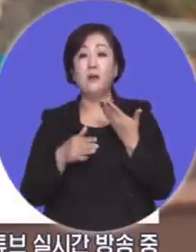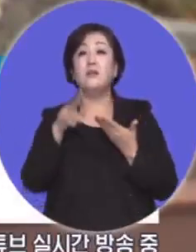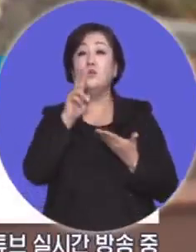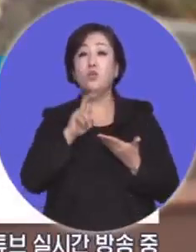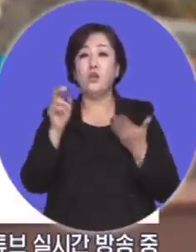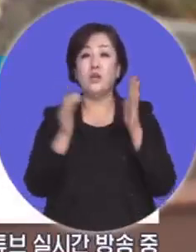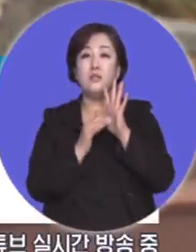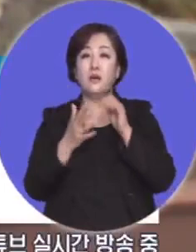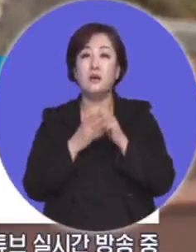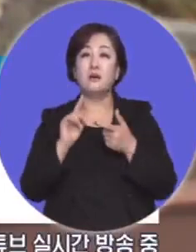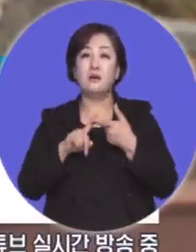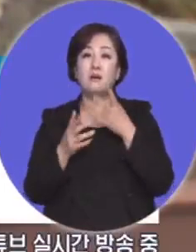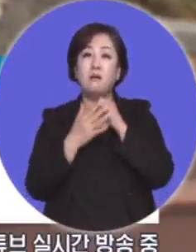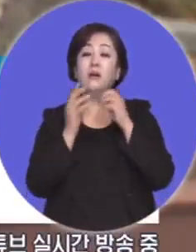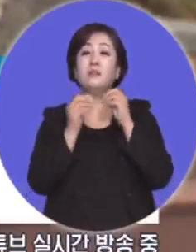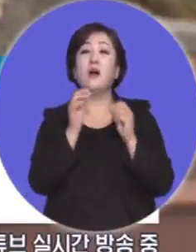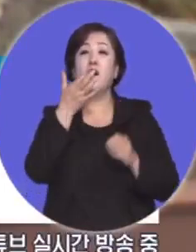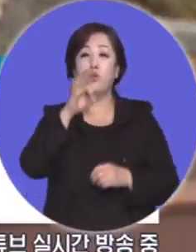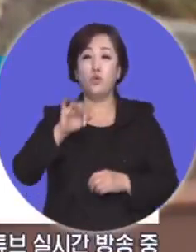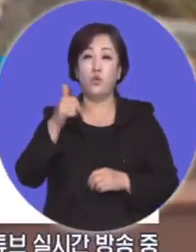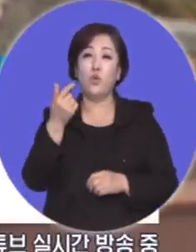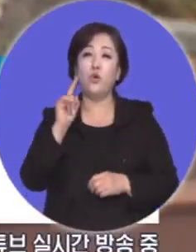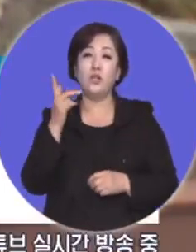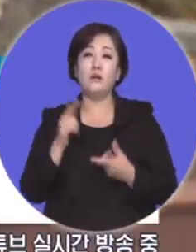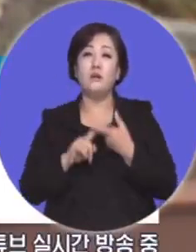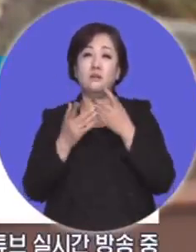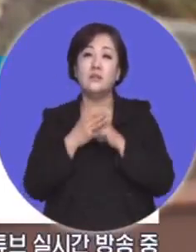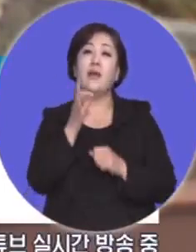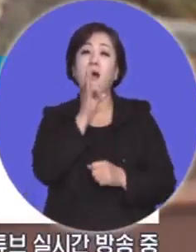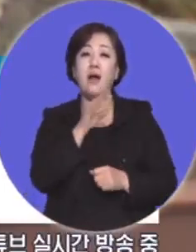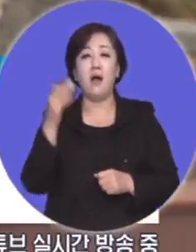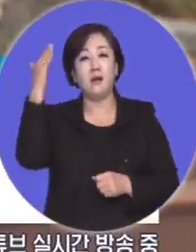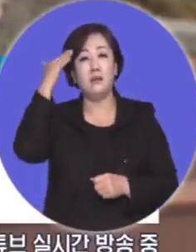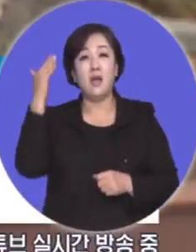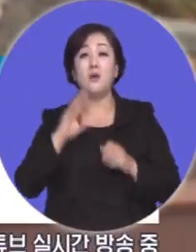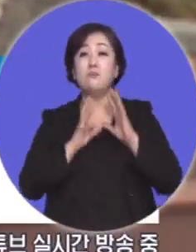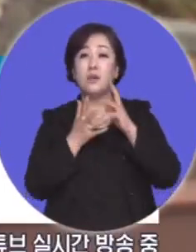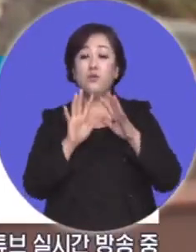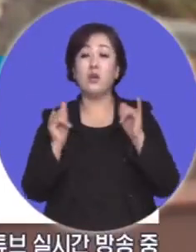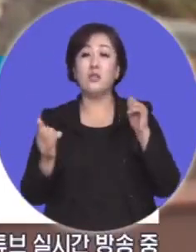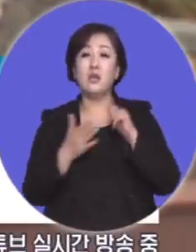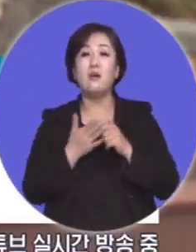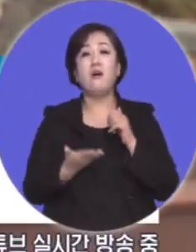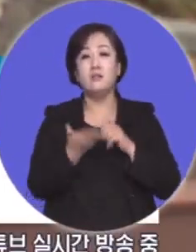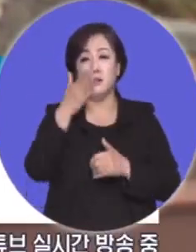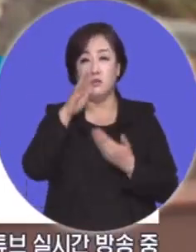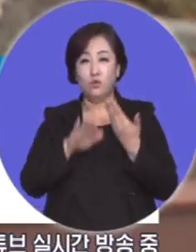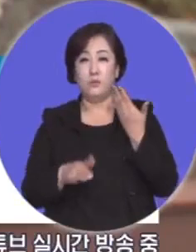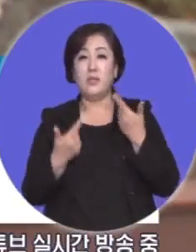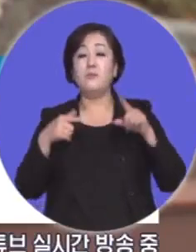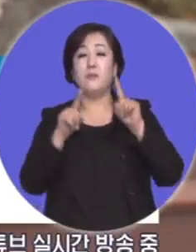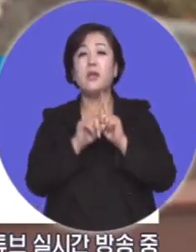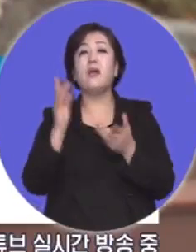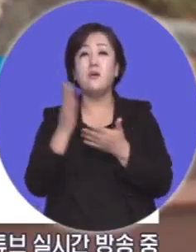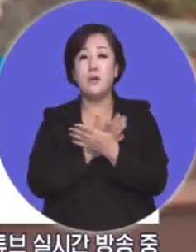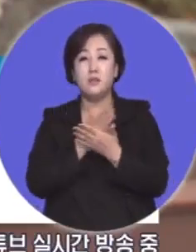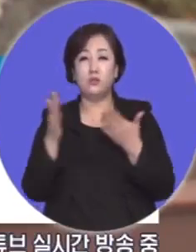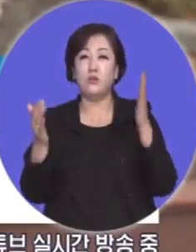한국을 대표하는 현대 작곡가 우효원 씨의 아 대한민국으로 이렇게 전반부와 후반부의 성격을 달리한 아주